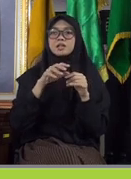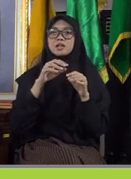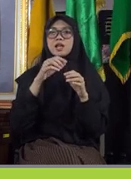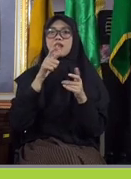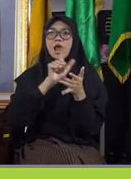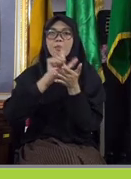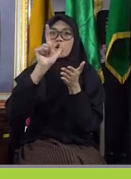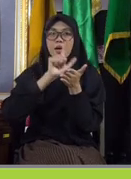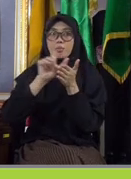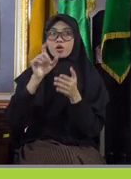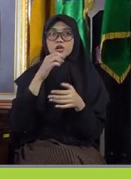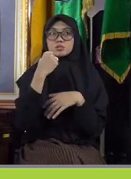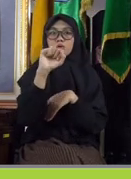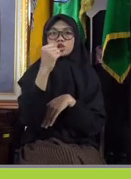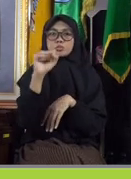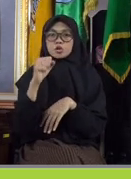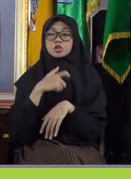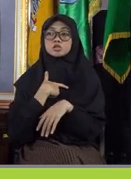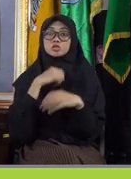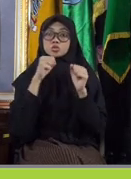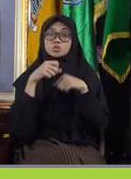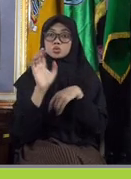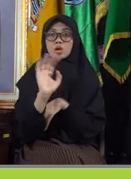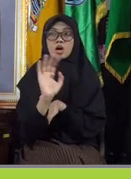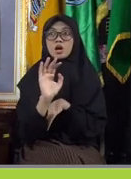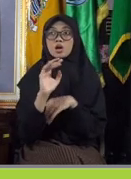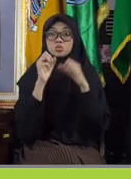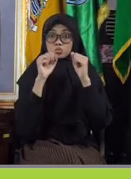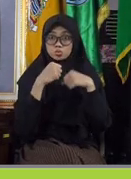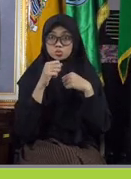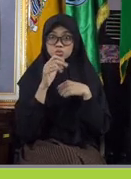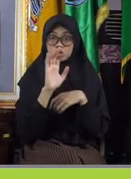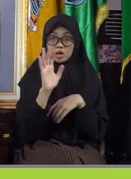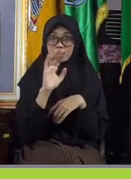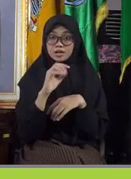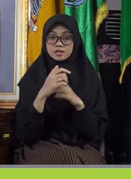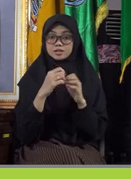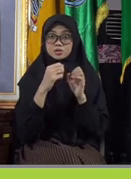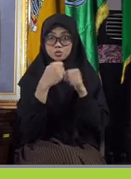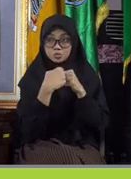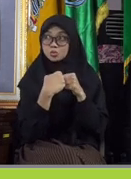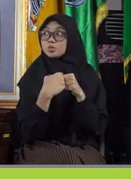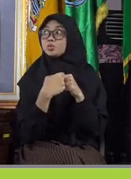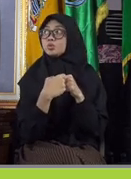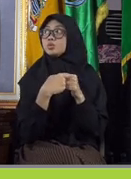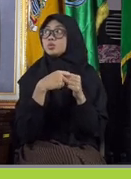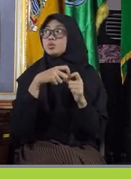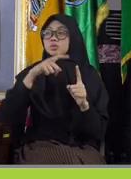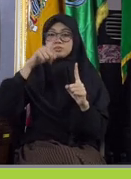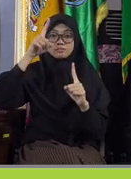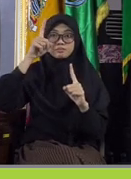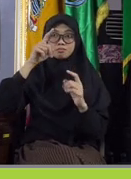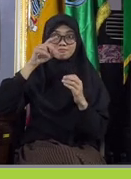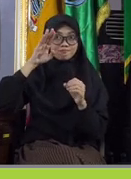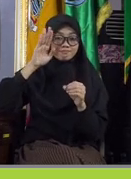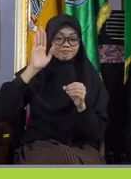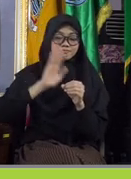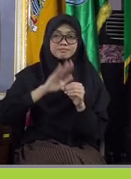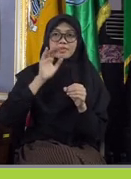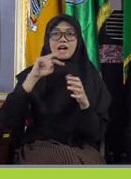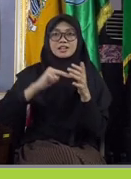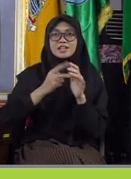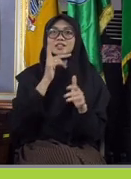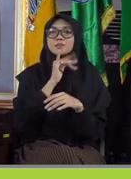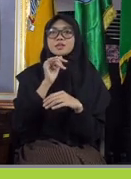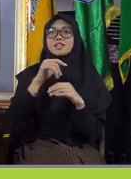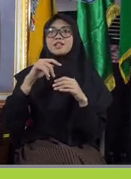tidak Hai setuju atau tidak Hai tak kedok nganggo Mego mulai besok